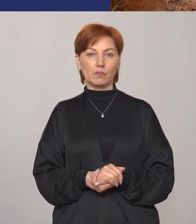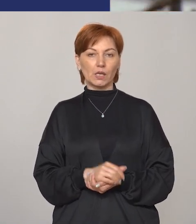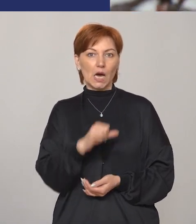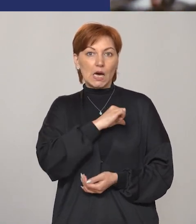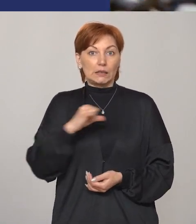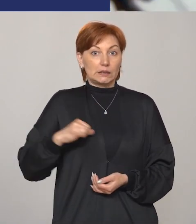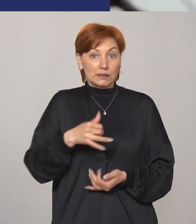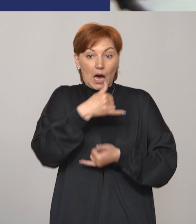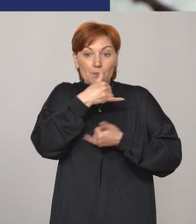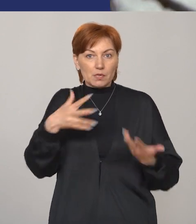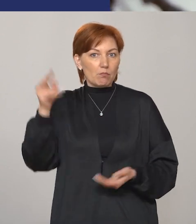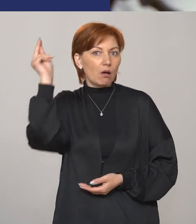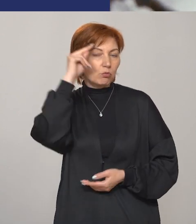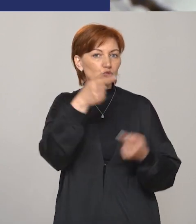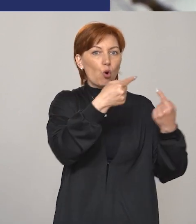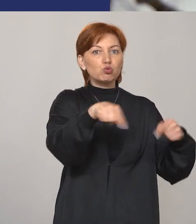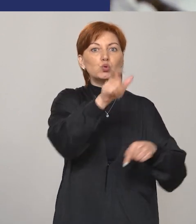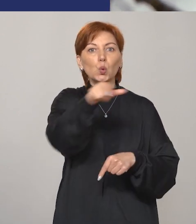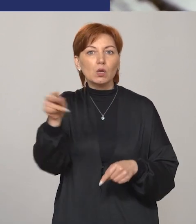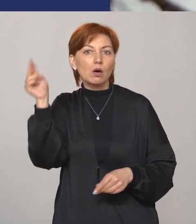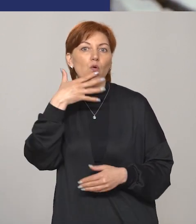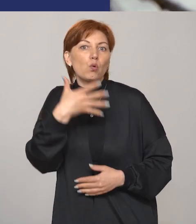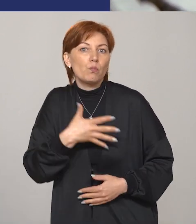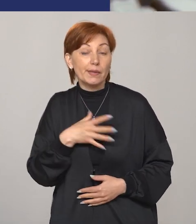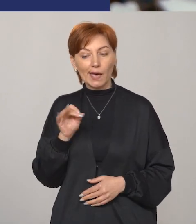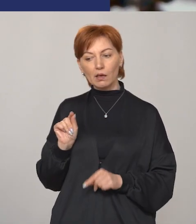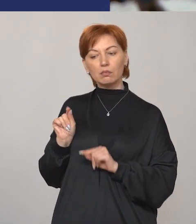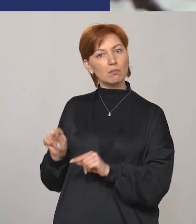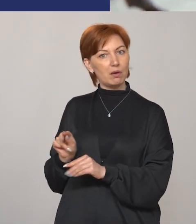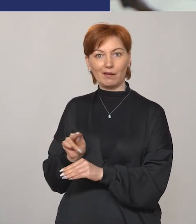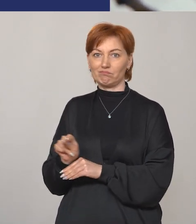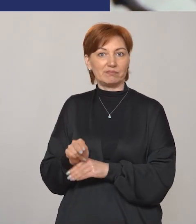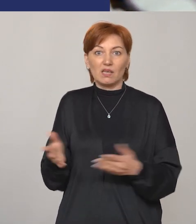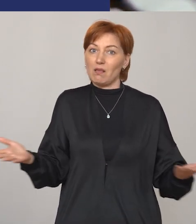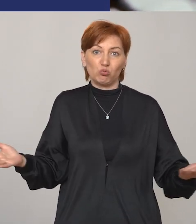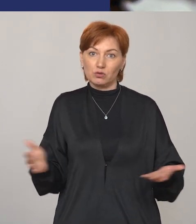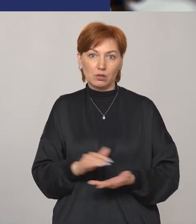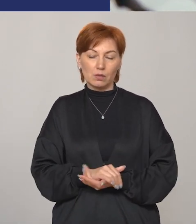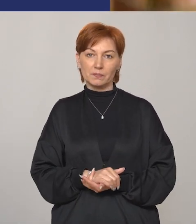Сам не смог научиться других любить и тебя не научил.